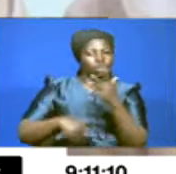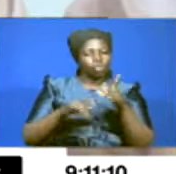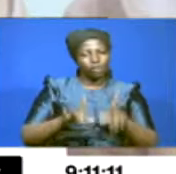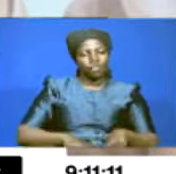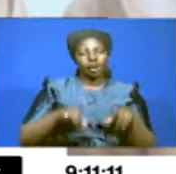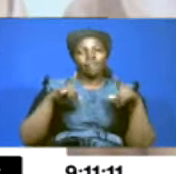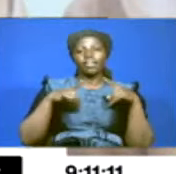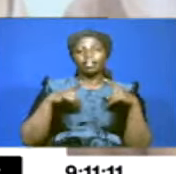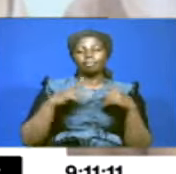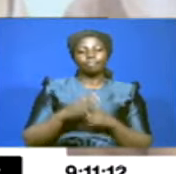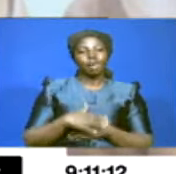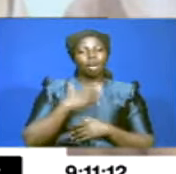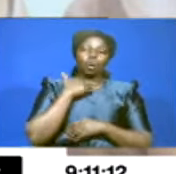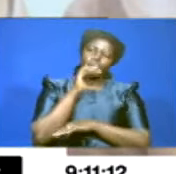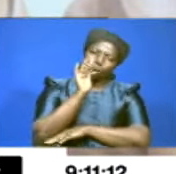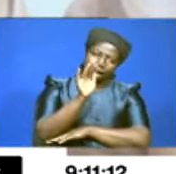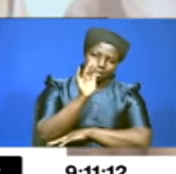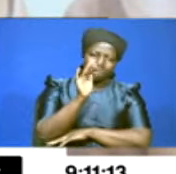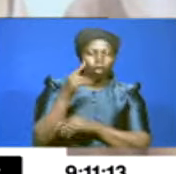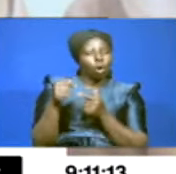wa kisiasa wa upinzani.